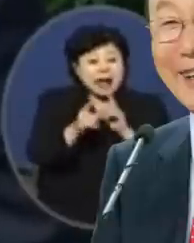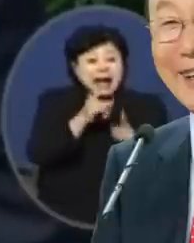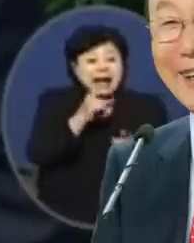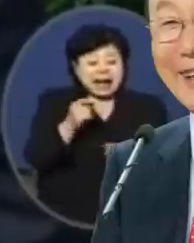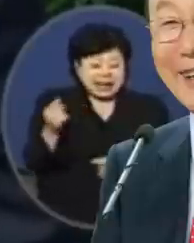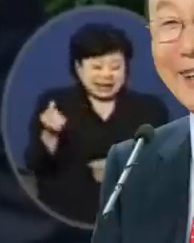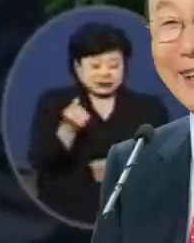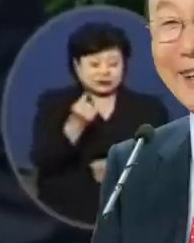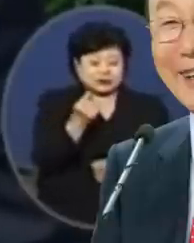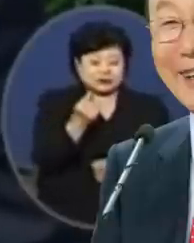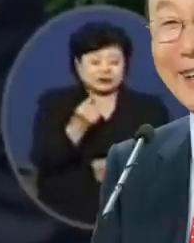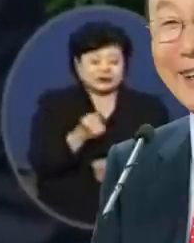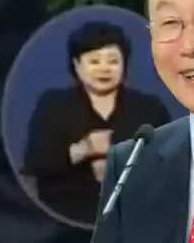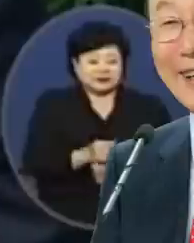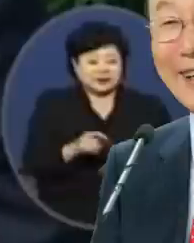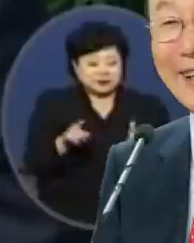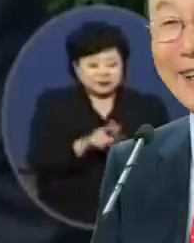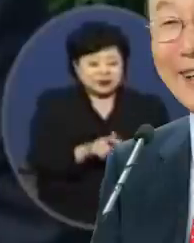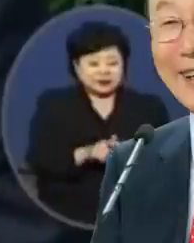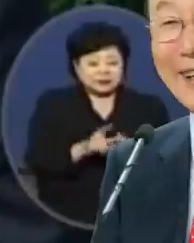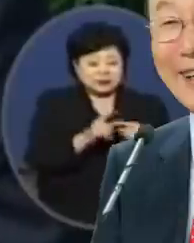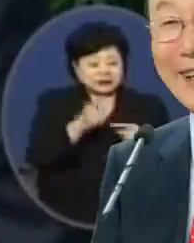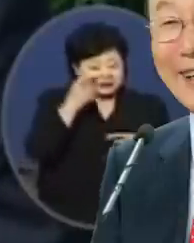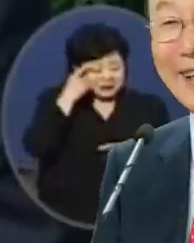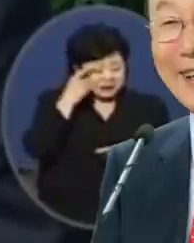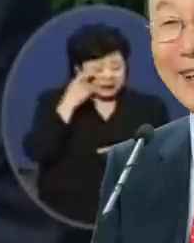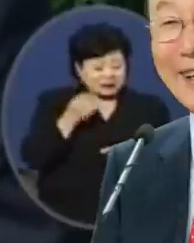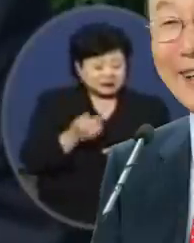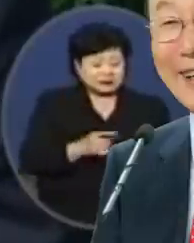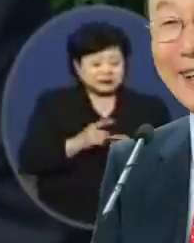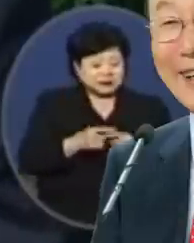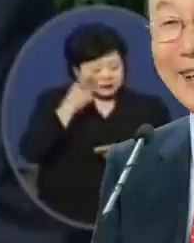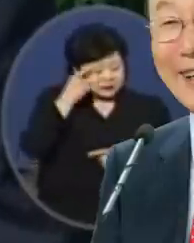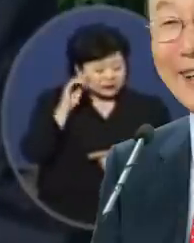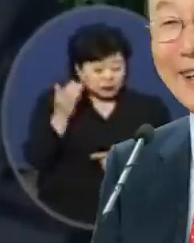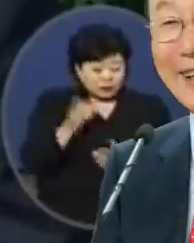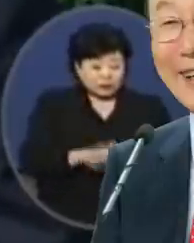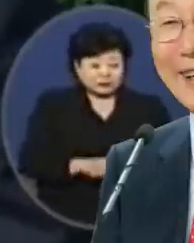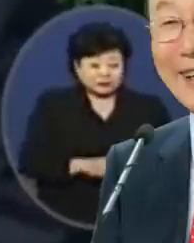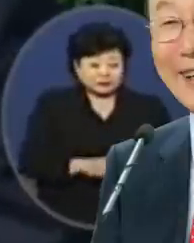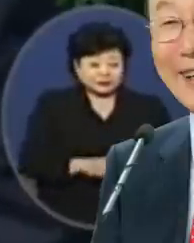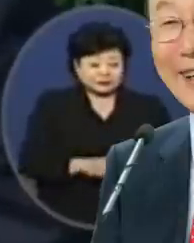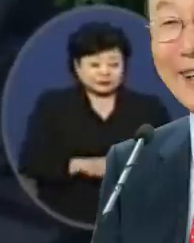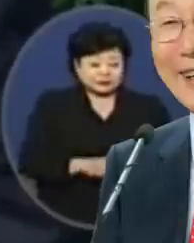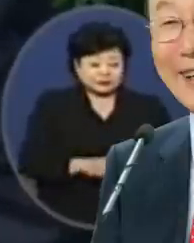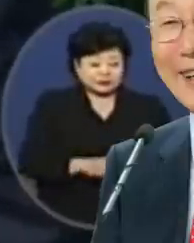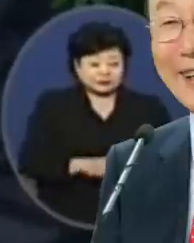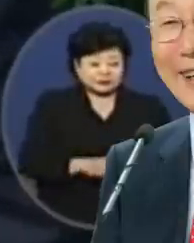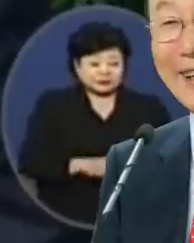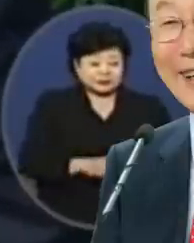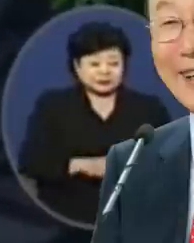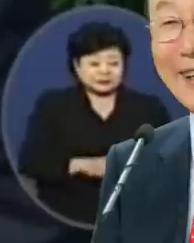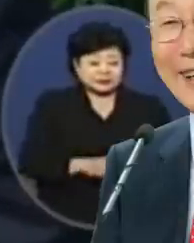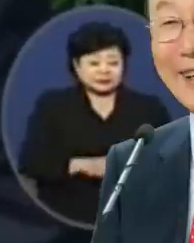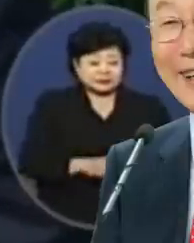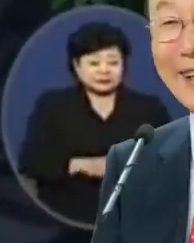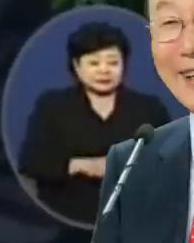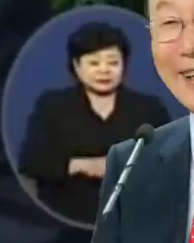말로서 믿음이 긍정적이 될 수가 있고 생각이 긍정적이 될 수 있고 여러분